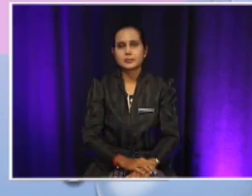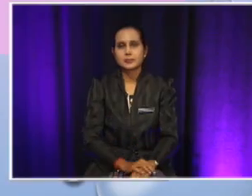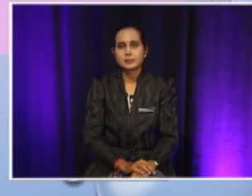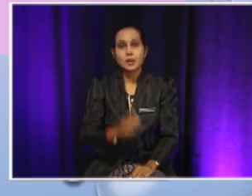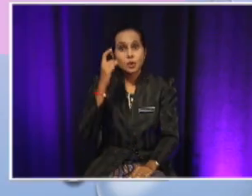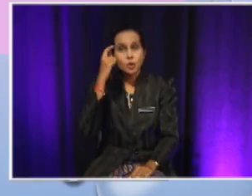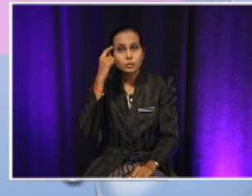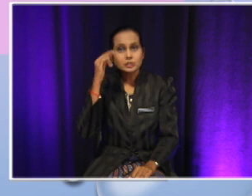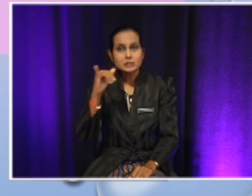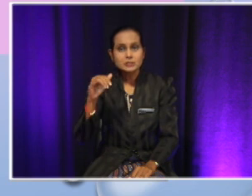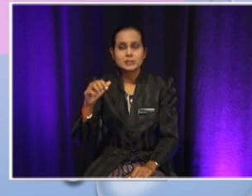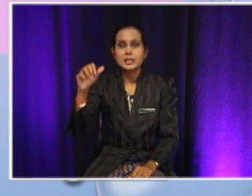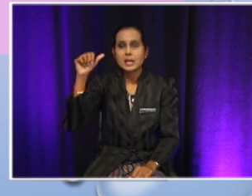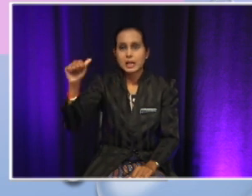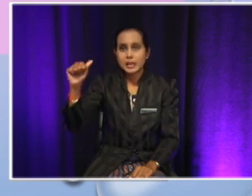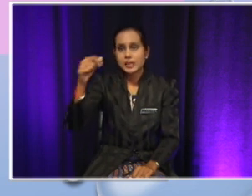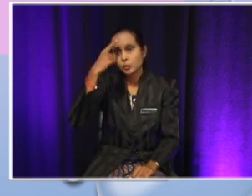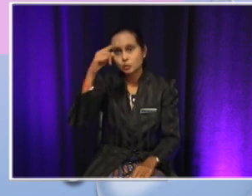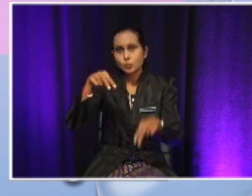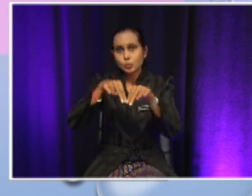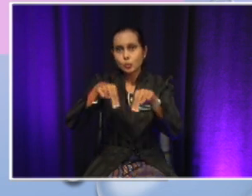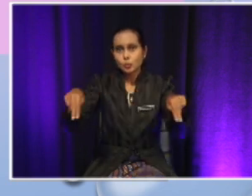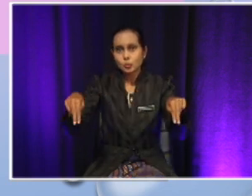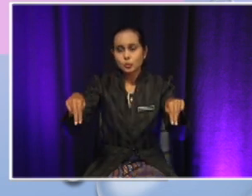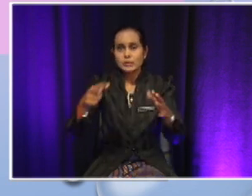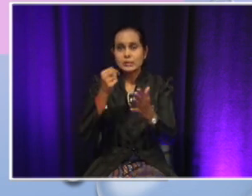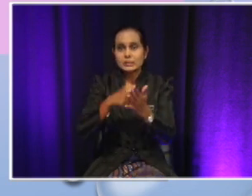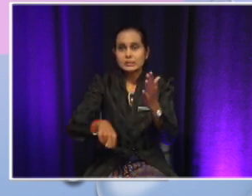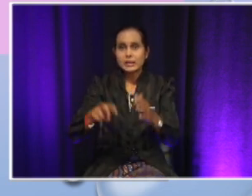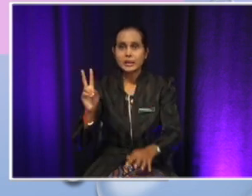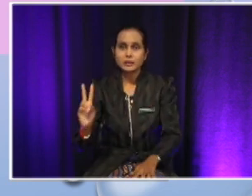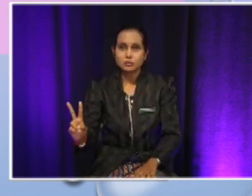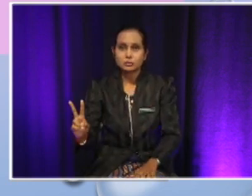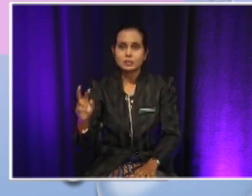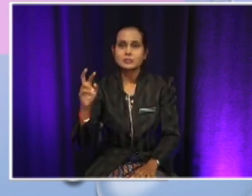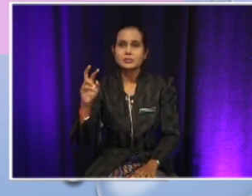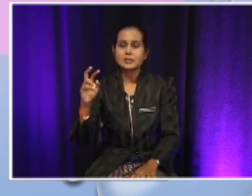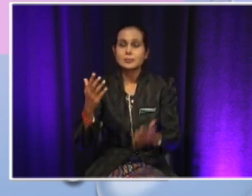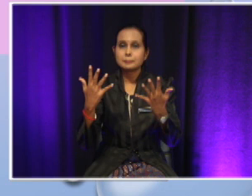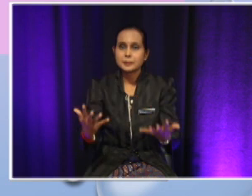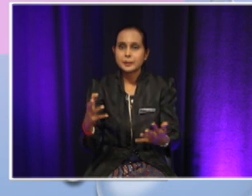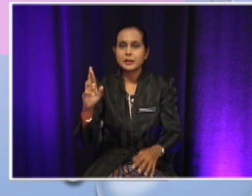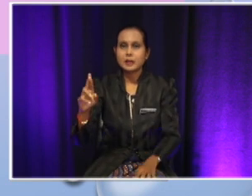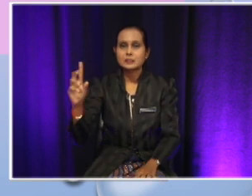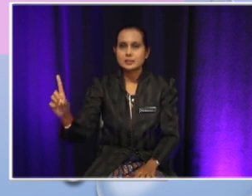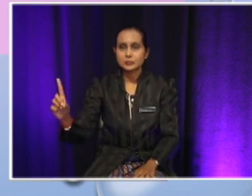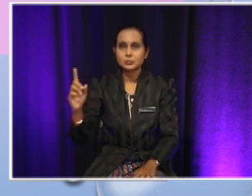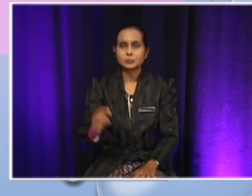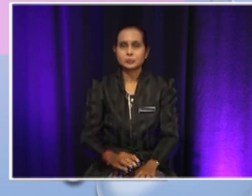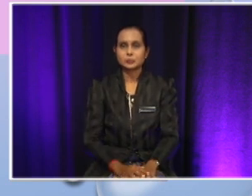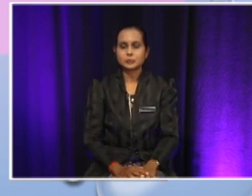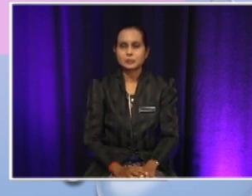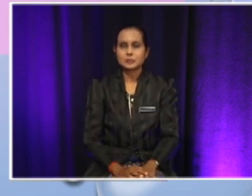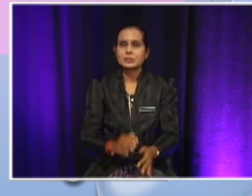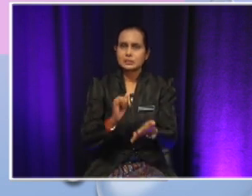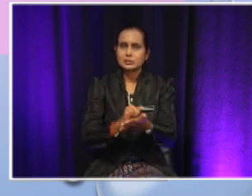A itu adalah untuk mengukur nilai voltan beban R1. Itu ialah yang paling cadangan jawapan